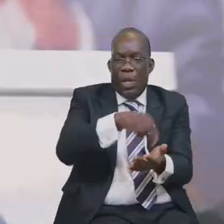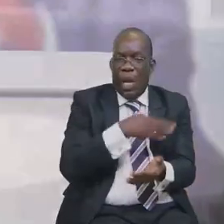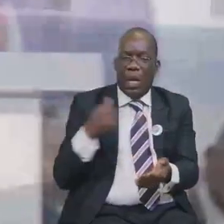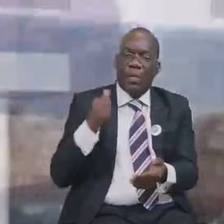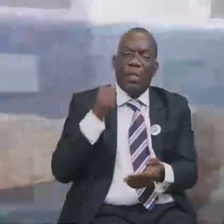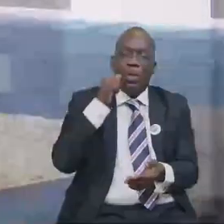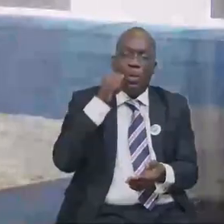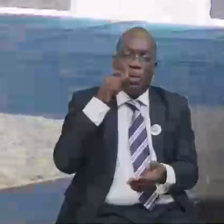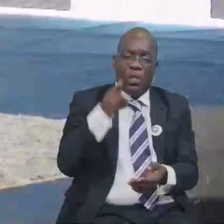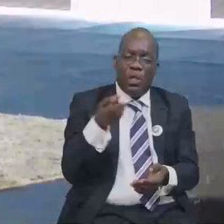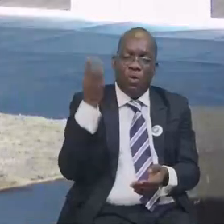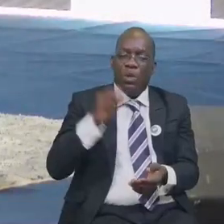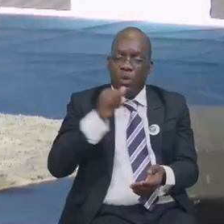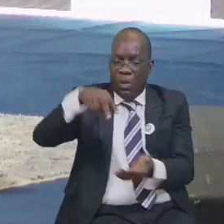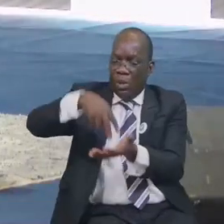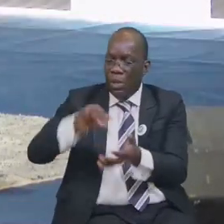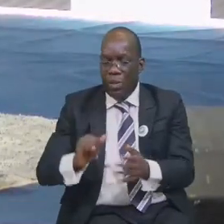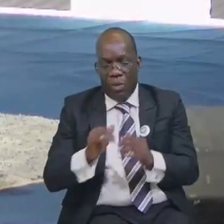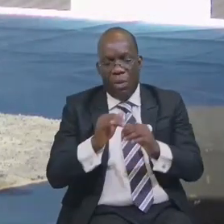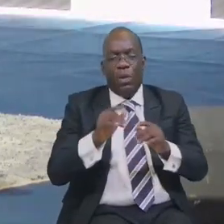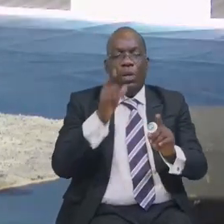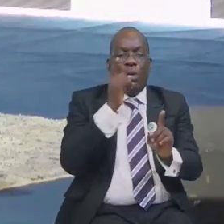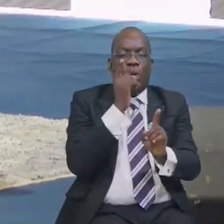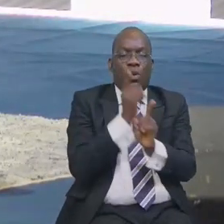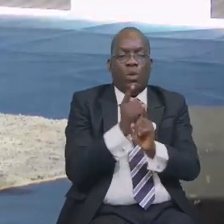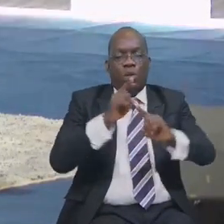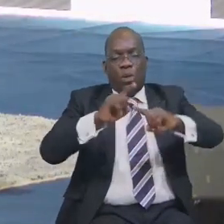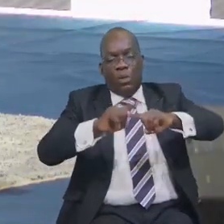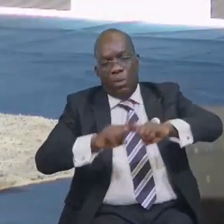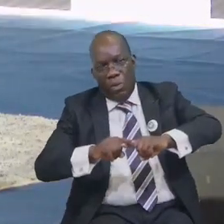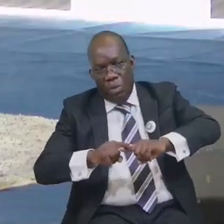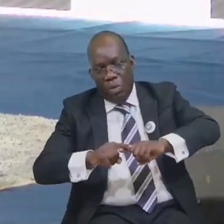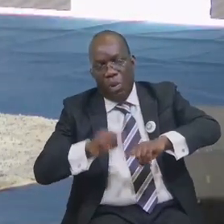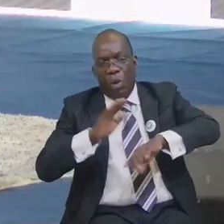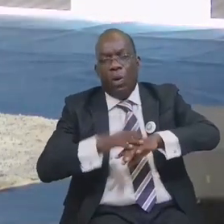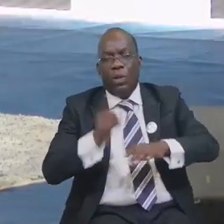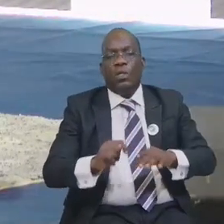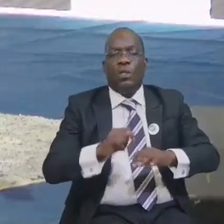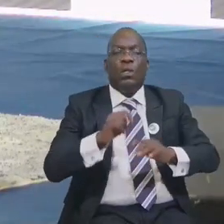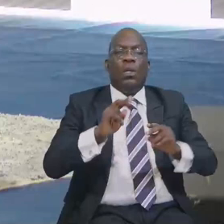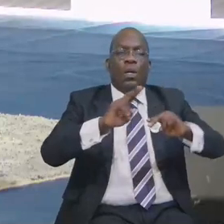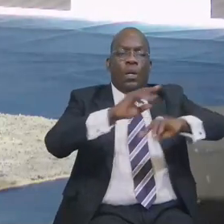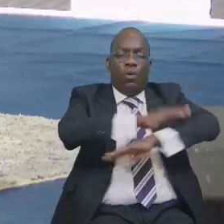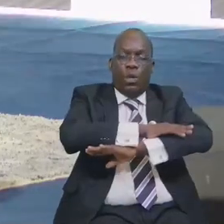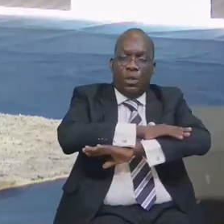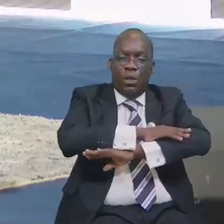Elle n'était pas debout. Elle avait la tête baissée comme ça. Sur le banc devant elle. Et je me suis